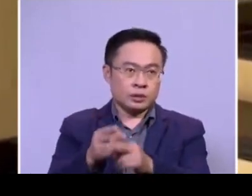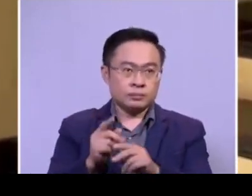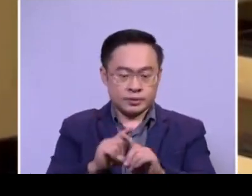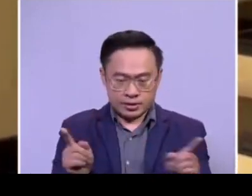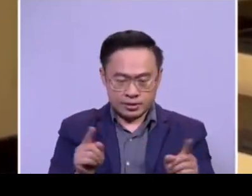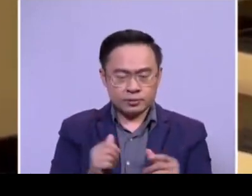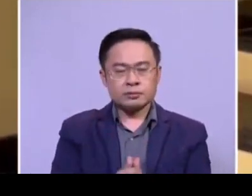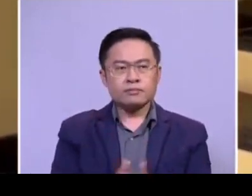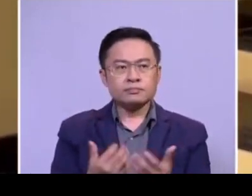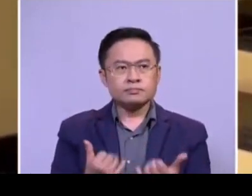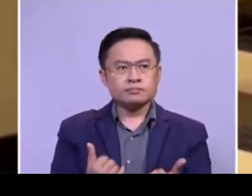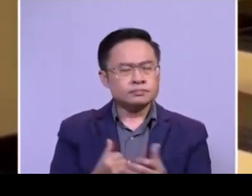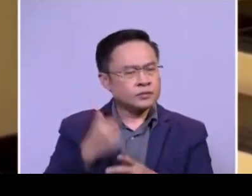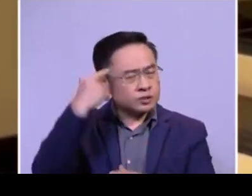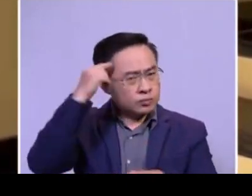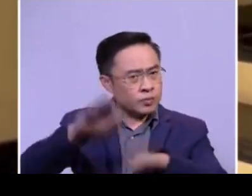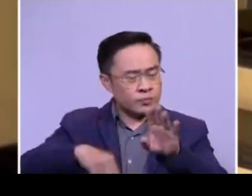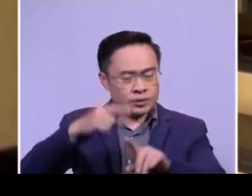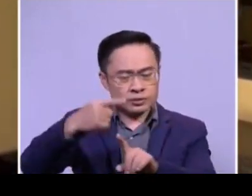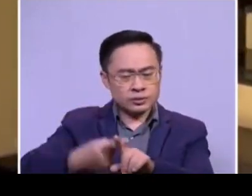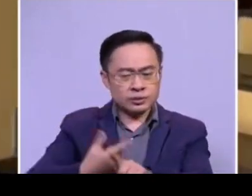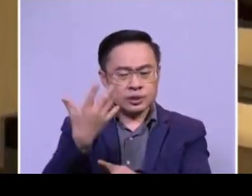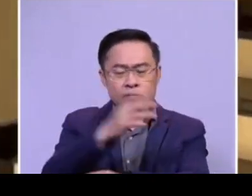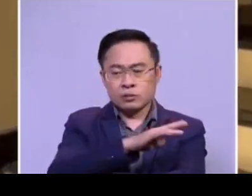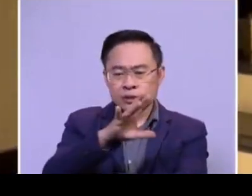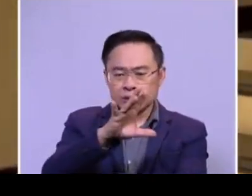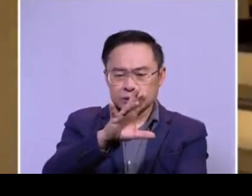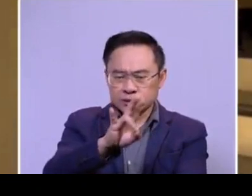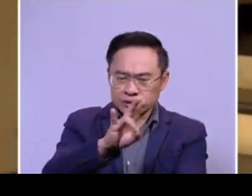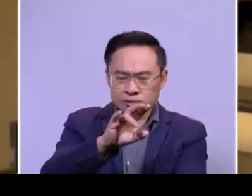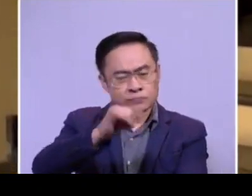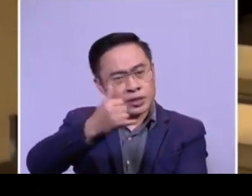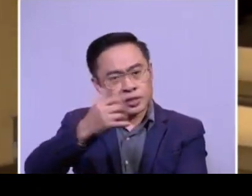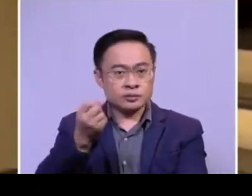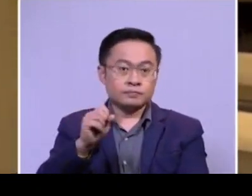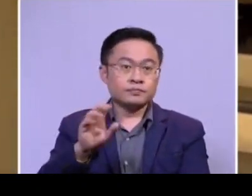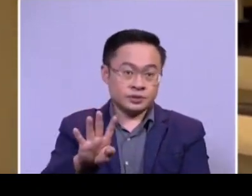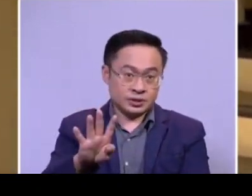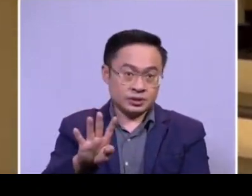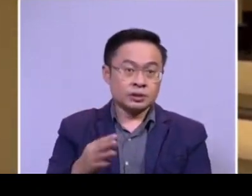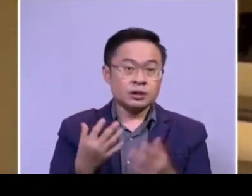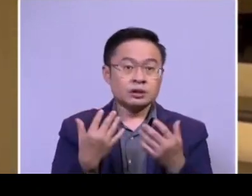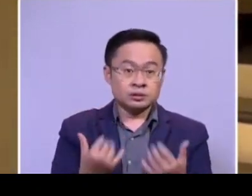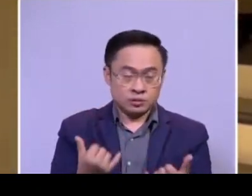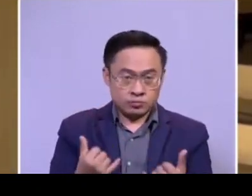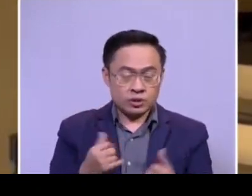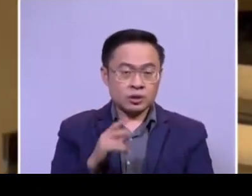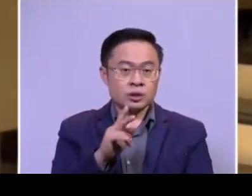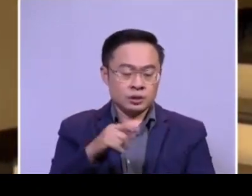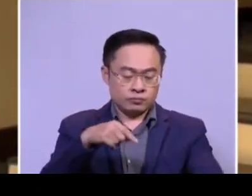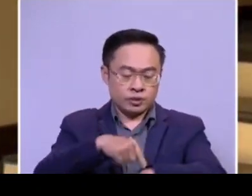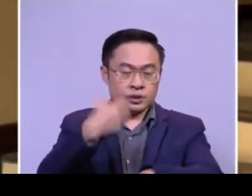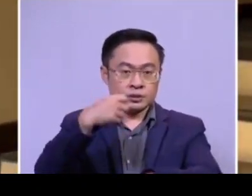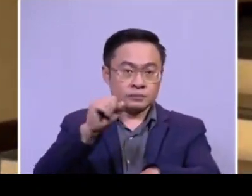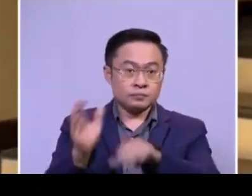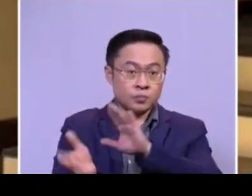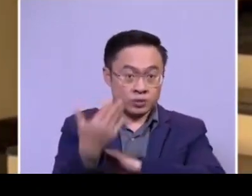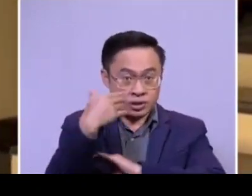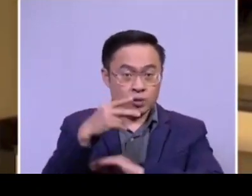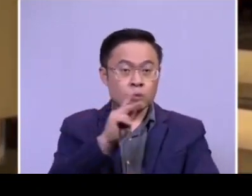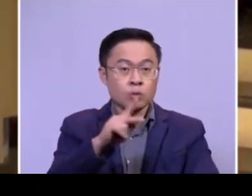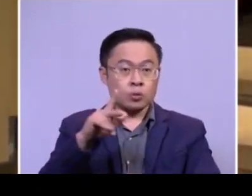คงประมาณนั้นแหละต้องหารือกับกกตก่อนซึ่งวันนี้กกตก็ไปพบคุณวิษณุในเวลา10:00นที่ผ่านมาด้วยนะ